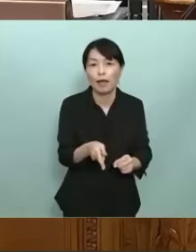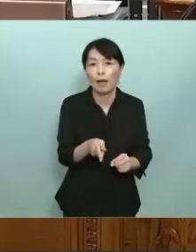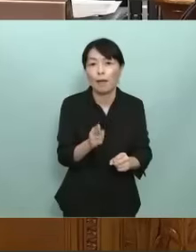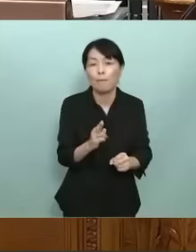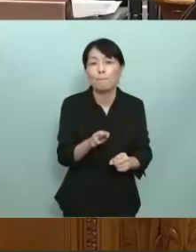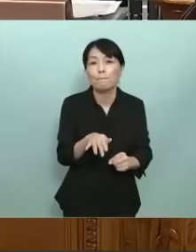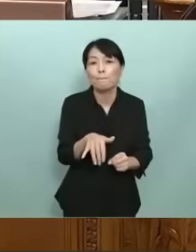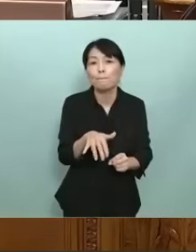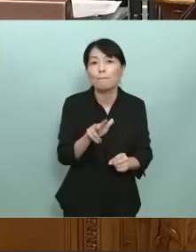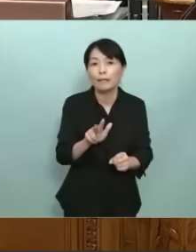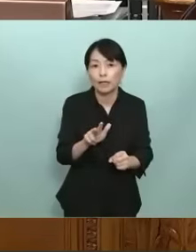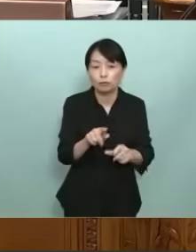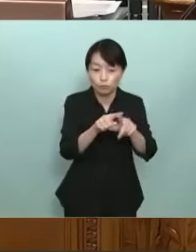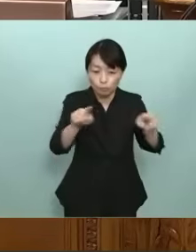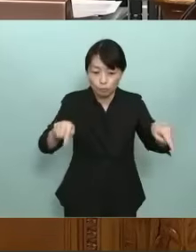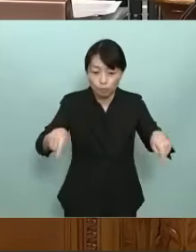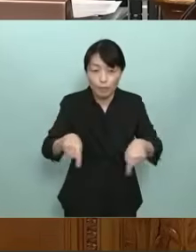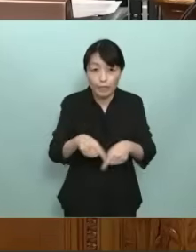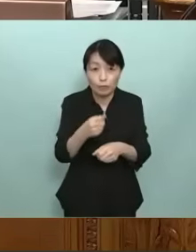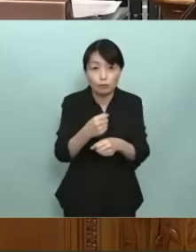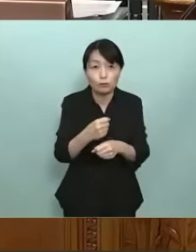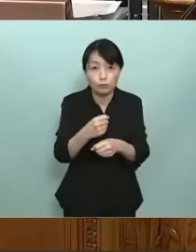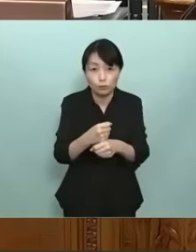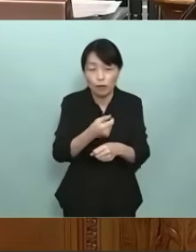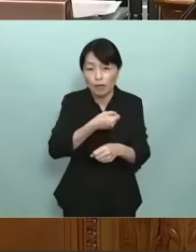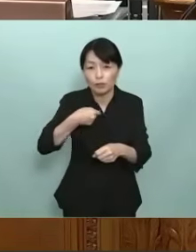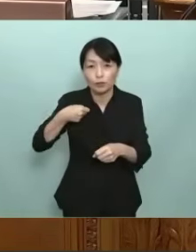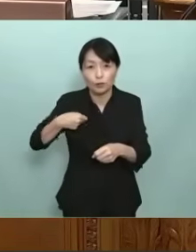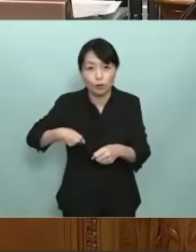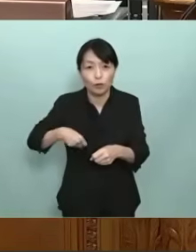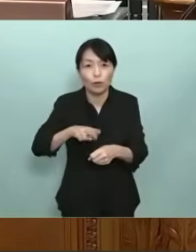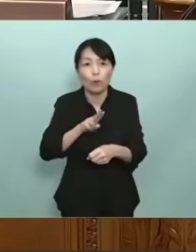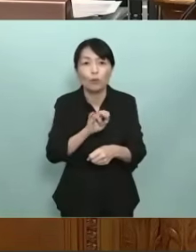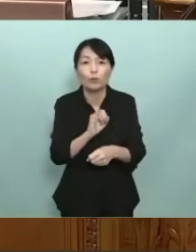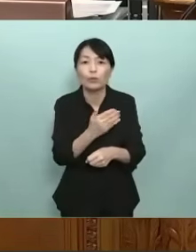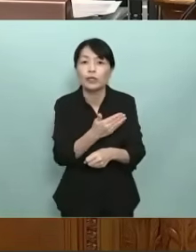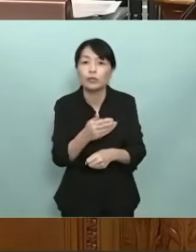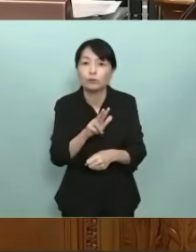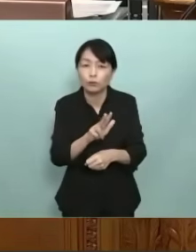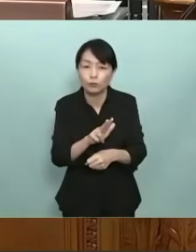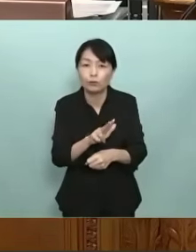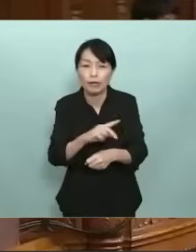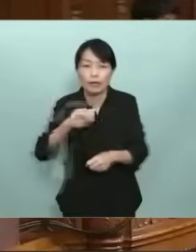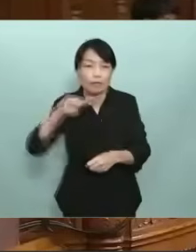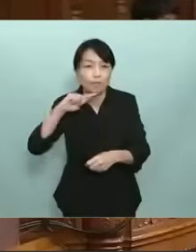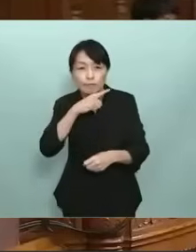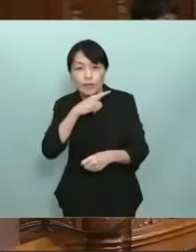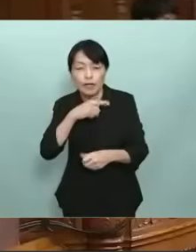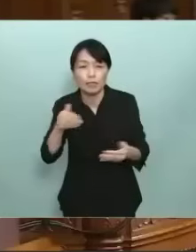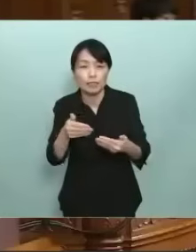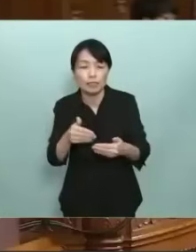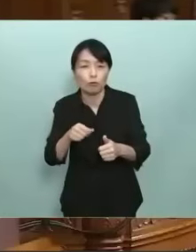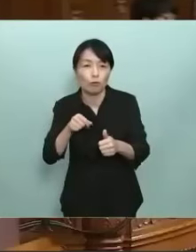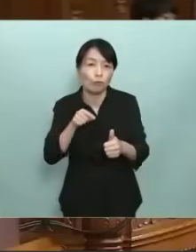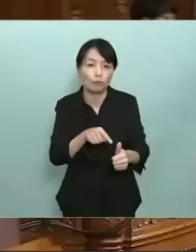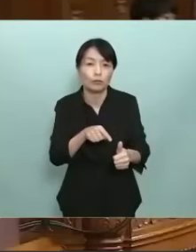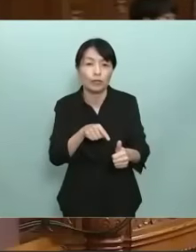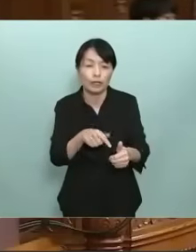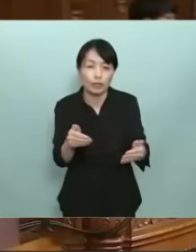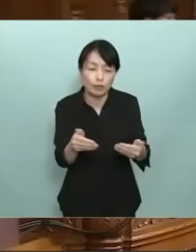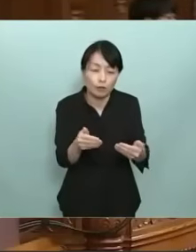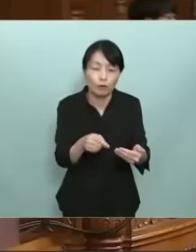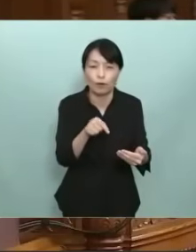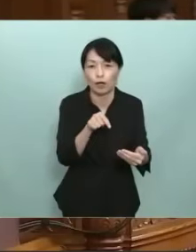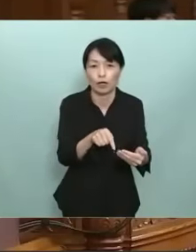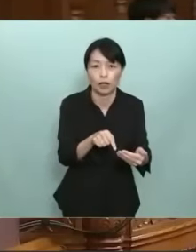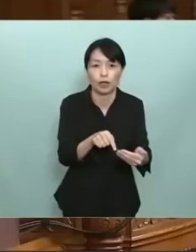シリコンの多くは新教ウィグルジでの強制労働による製造が疑われています国破れてパネル